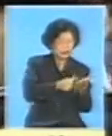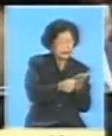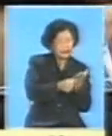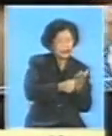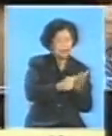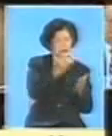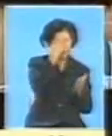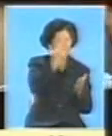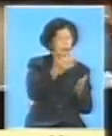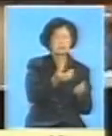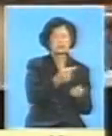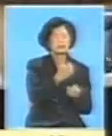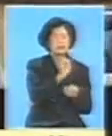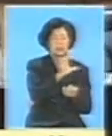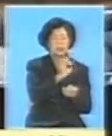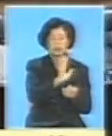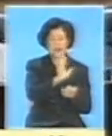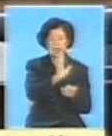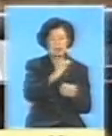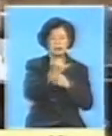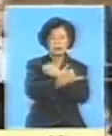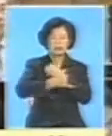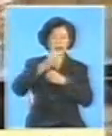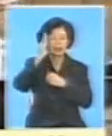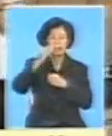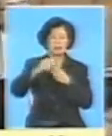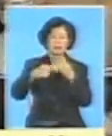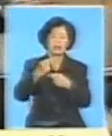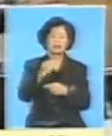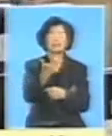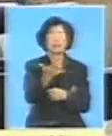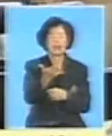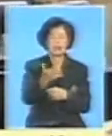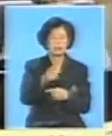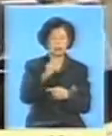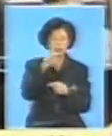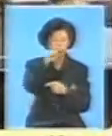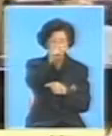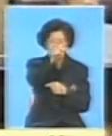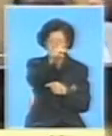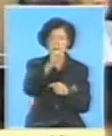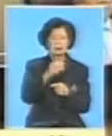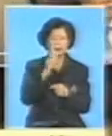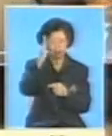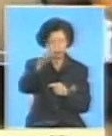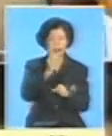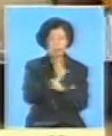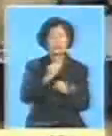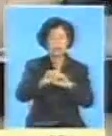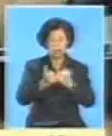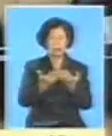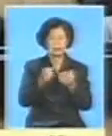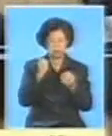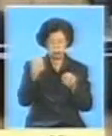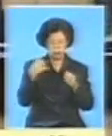ย่างเดียวมันผมว่ามันไม่สำเร็จประเทศไทยเดินหน้าไปไม่ได้ต้องมองอนาคตว่าเราจะไปตรงไหนอย่างไรนะครับเพราะนั้นเราต้องจำเป็นต้องวางรากฐานเพื่